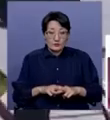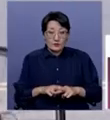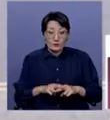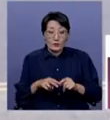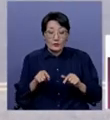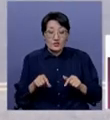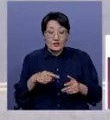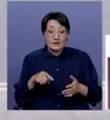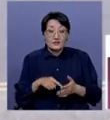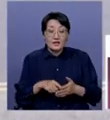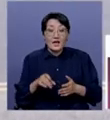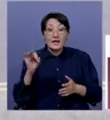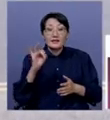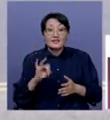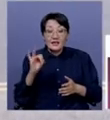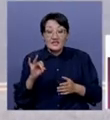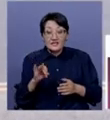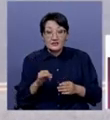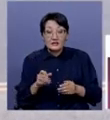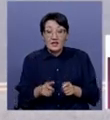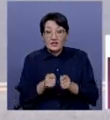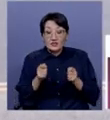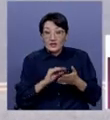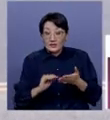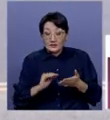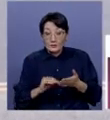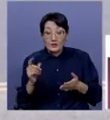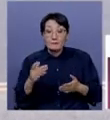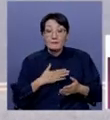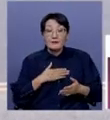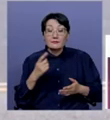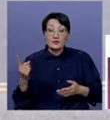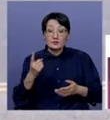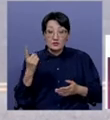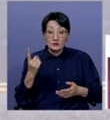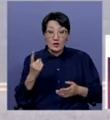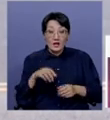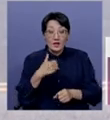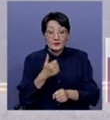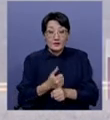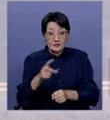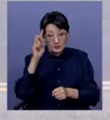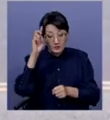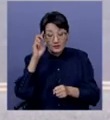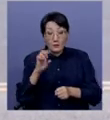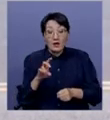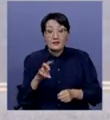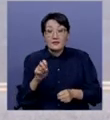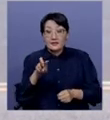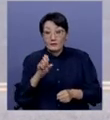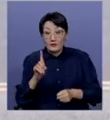осы қаланың тарихын жасаған мен бірінші ойлаймын. Бірінші елбасымыз Нұрсұлтан